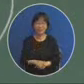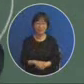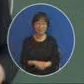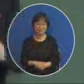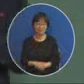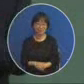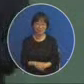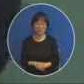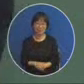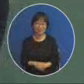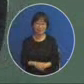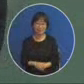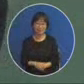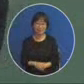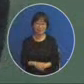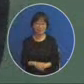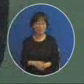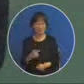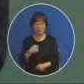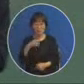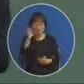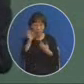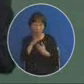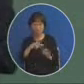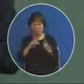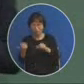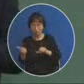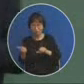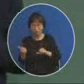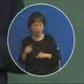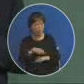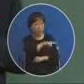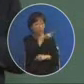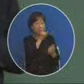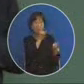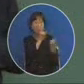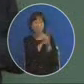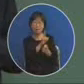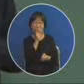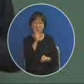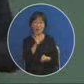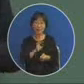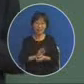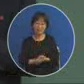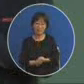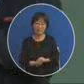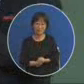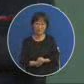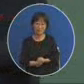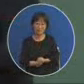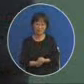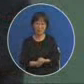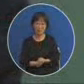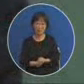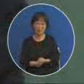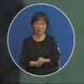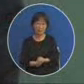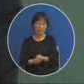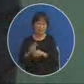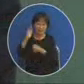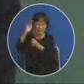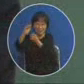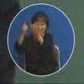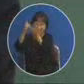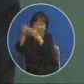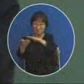have been able to meet with all of you. 누구나 이런 사람 만나겠어, 죽어버리 뭐. If I had died, then how could I meet with this kind of person? 아, 그래요? Isn't that true? 답은 간단한 거예요. 미리 The answer